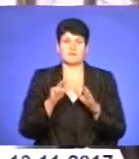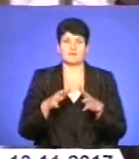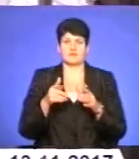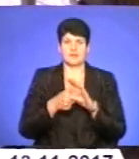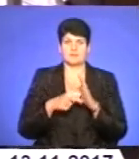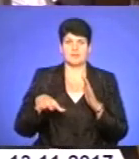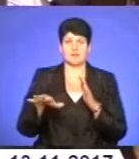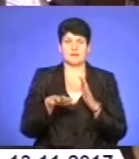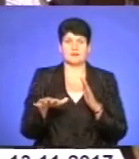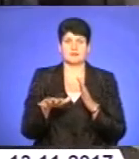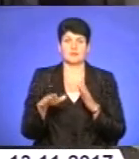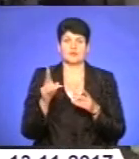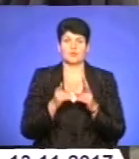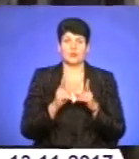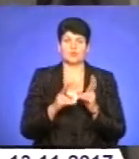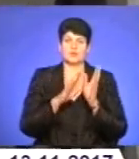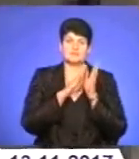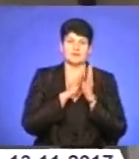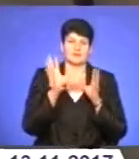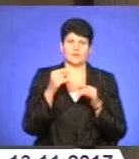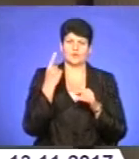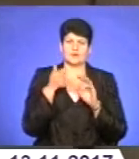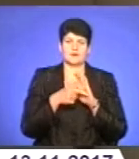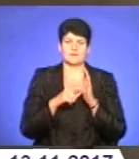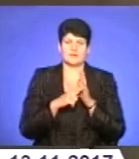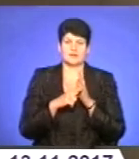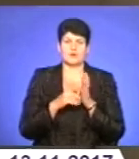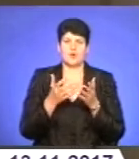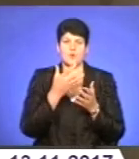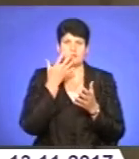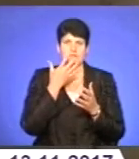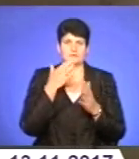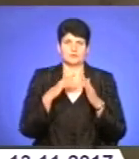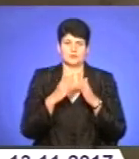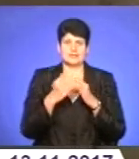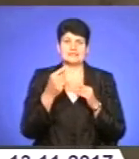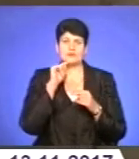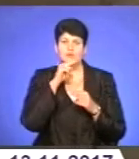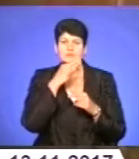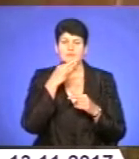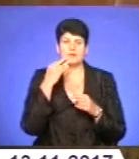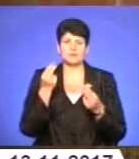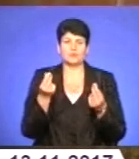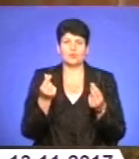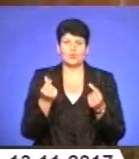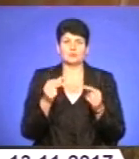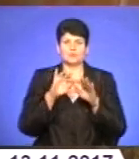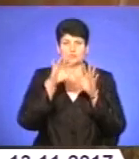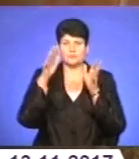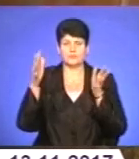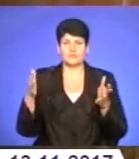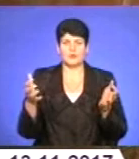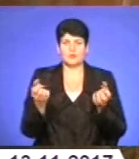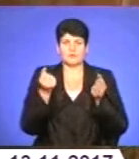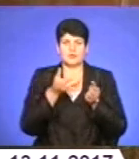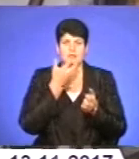кімнати, що є і вітальною, і кухнею, і спальнею, піч, яка обігріває весь будинок. Такий дім економить чимало коштів, адже сферична форма утримує